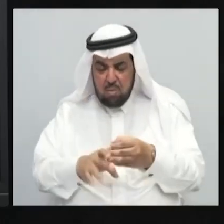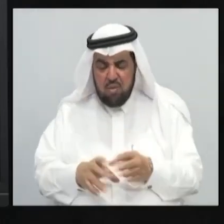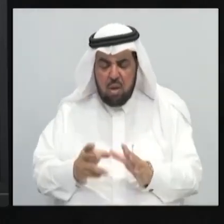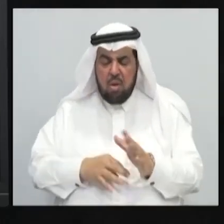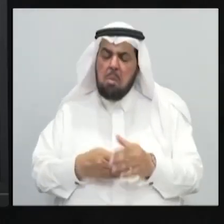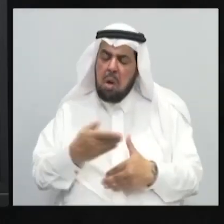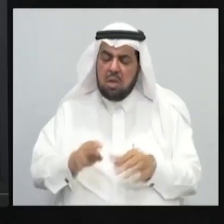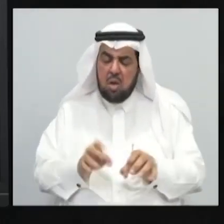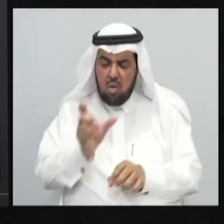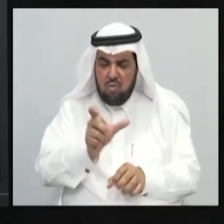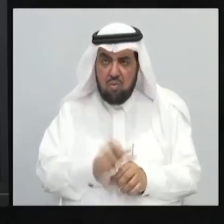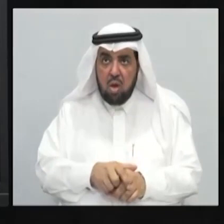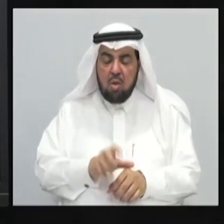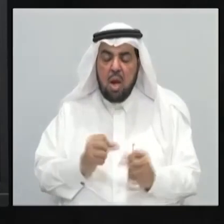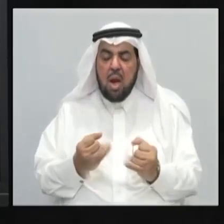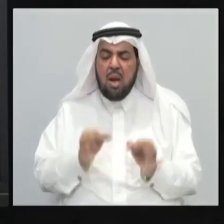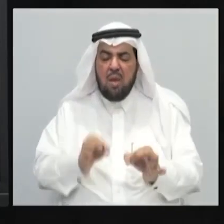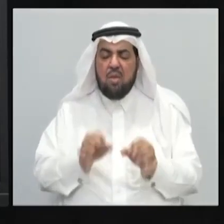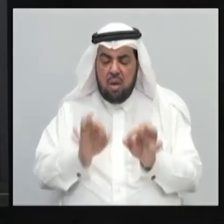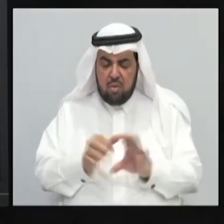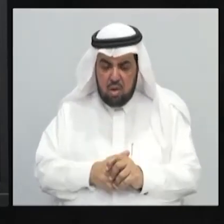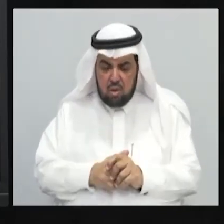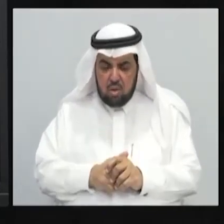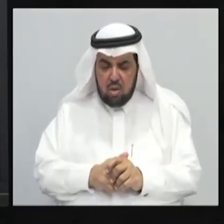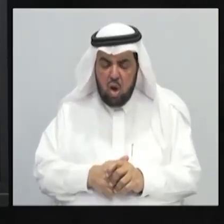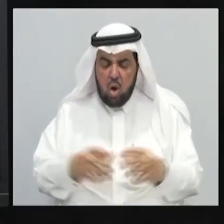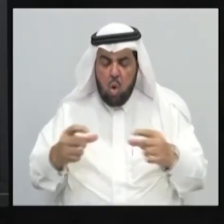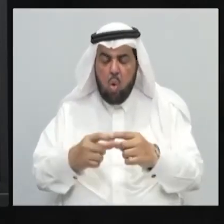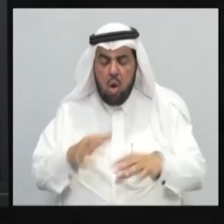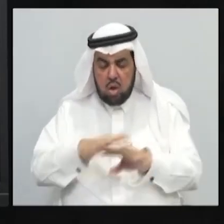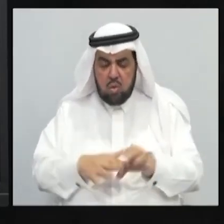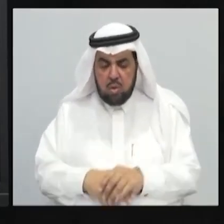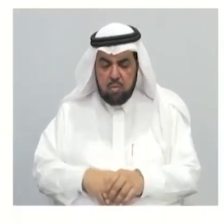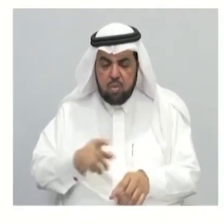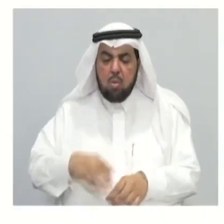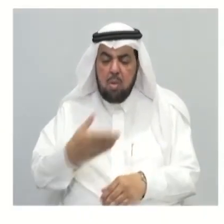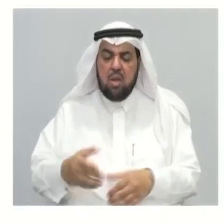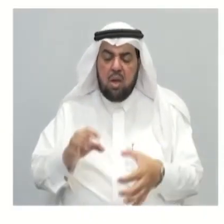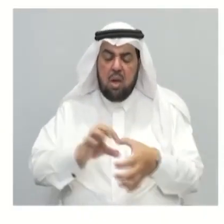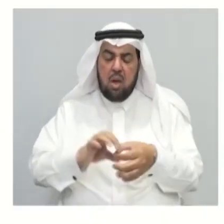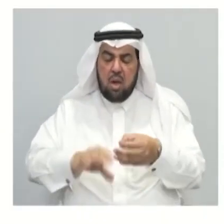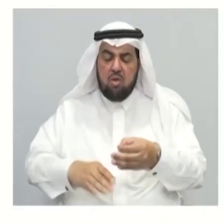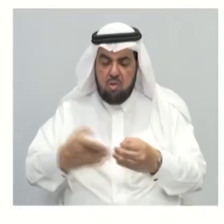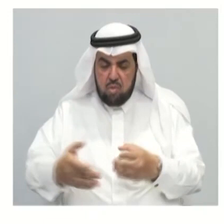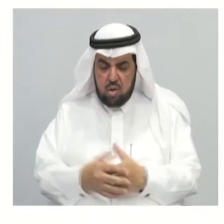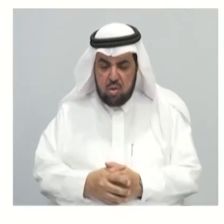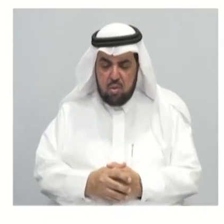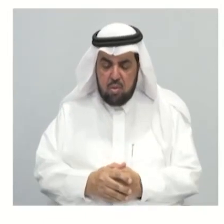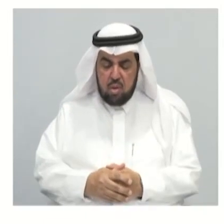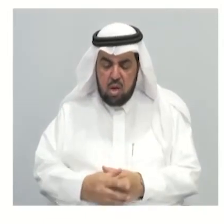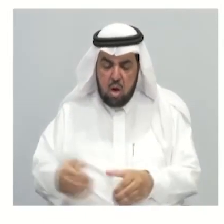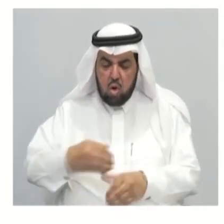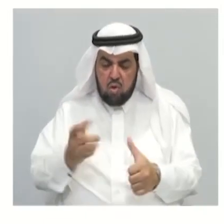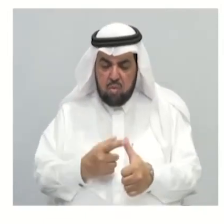للنص مباشره يضعه بالقيمه الافتراضيه لحقول الجدول سنقوم بالتنسيق فيما بعد ندخل في